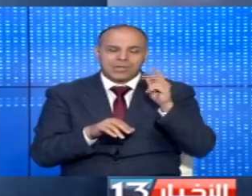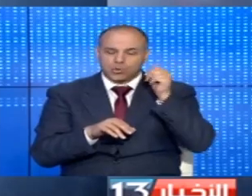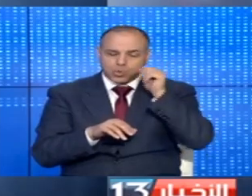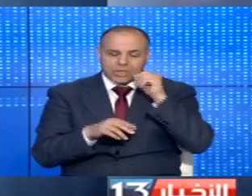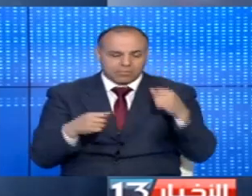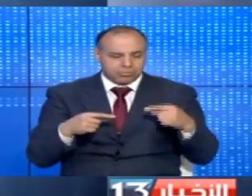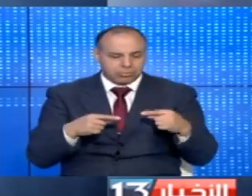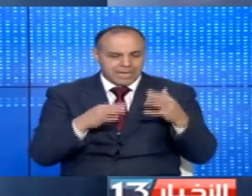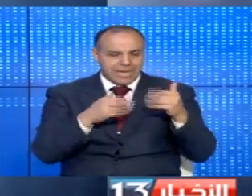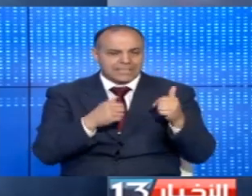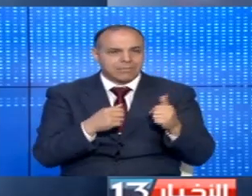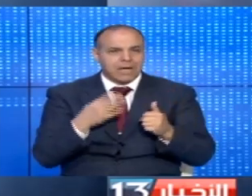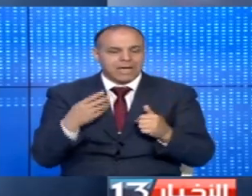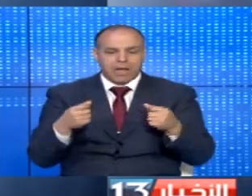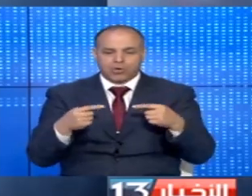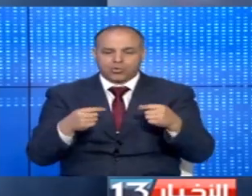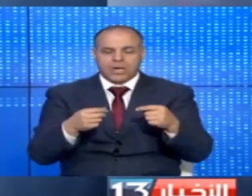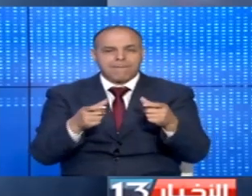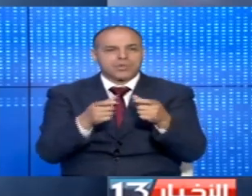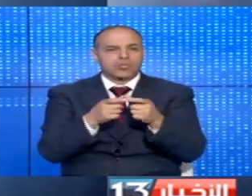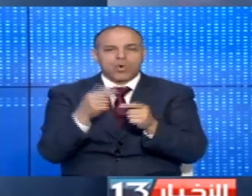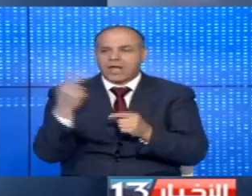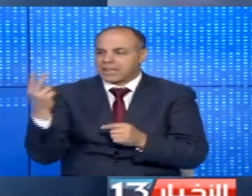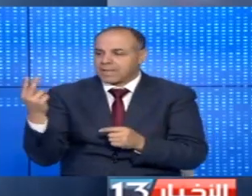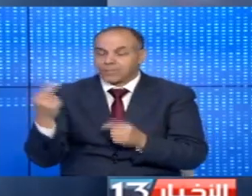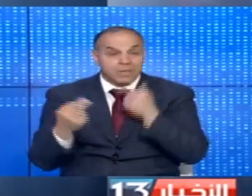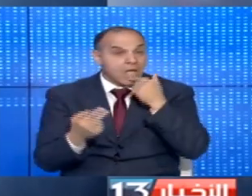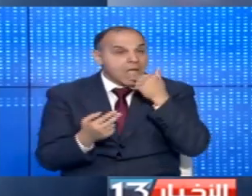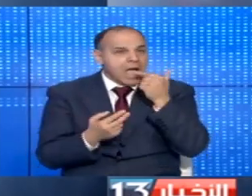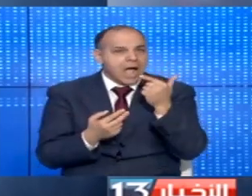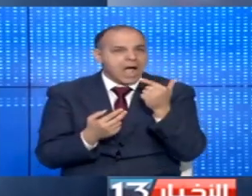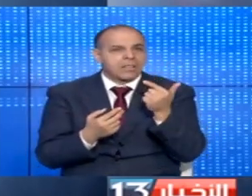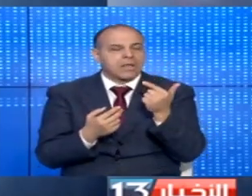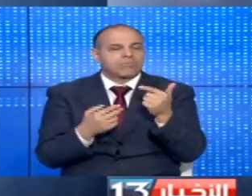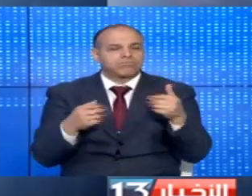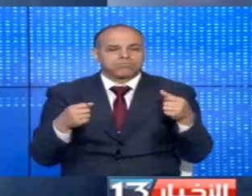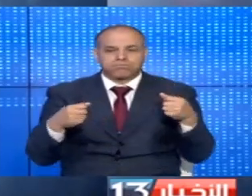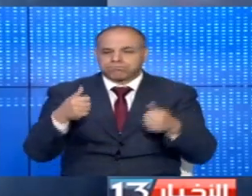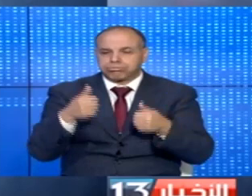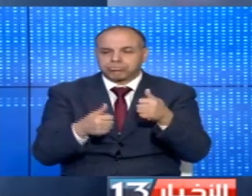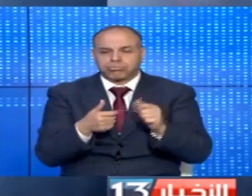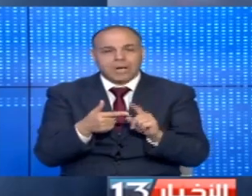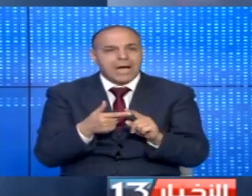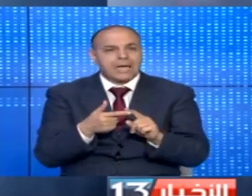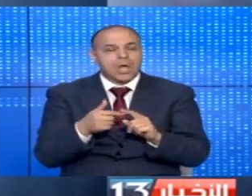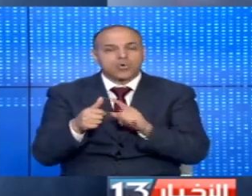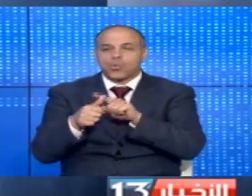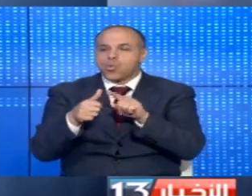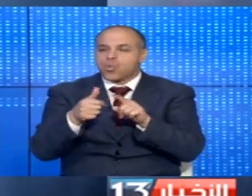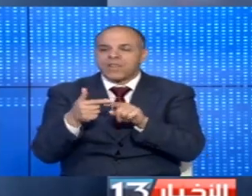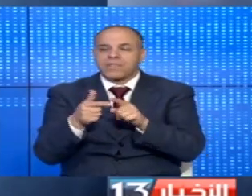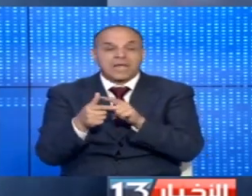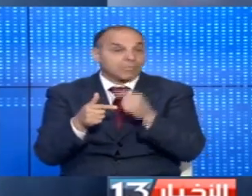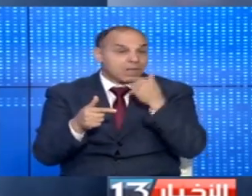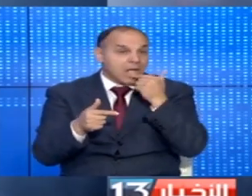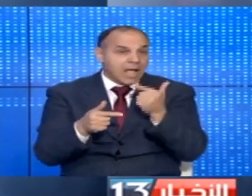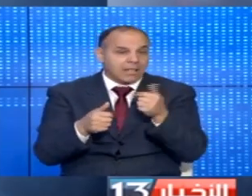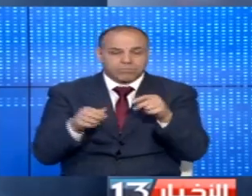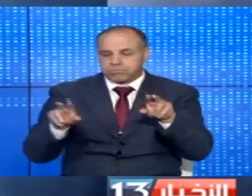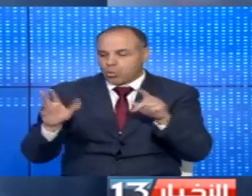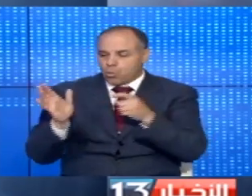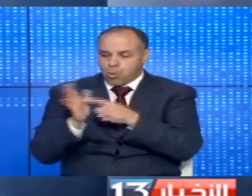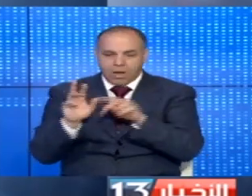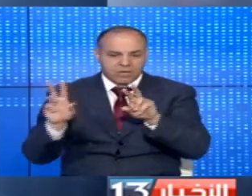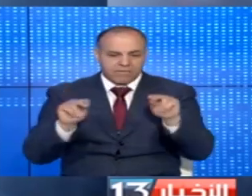لحساب رابع جولات المجموعه الثانيه التي سيحدد فيها التنافس على الصداره في ظل لا تساوى في